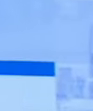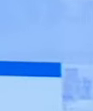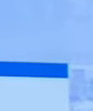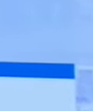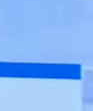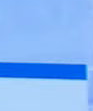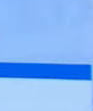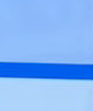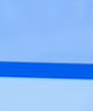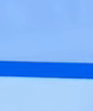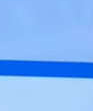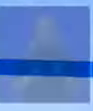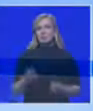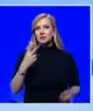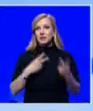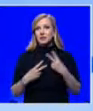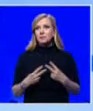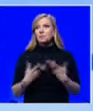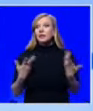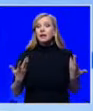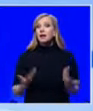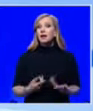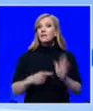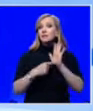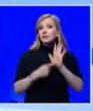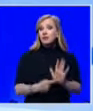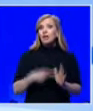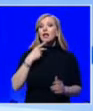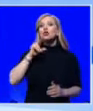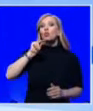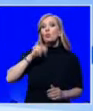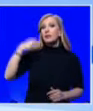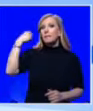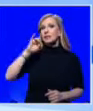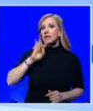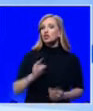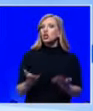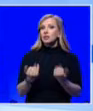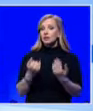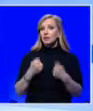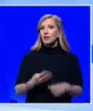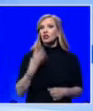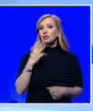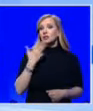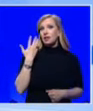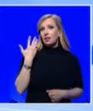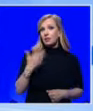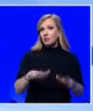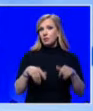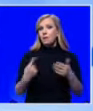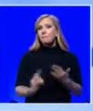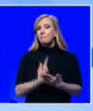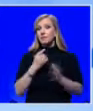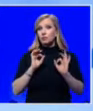Здравейте с още от деня. Какъв знак са думите на президента Радев, че ще свика 49-тия парламент в първия възможен